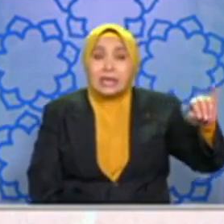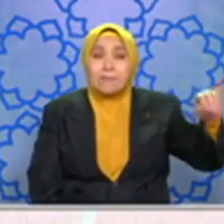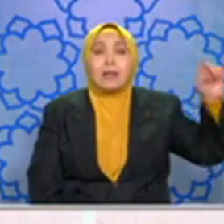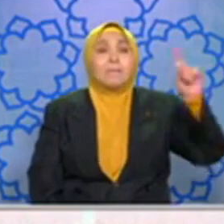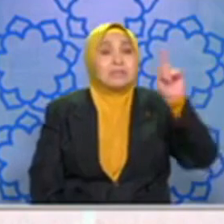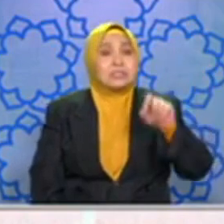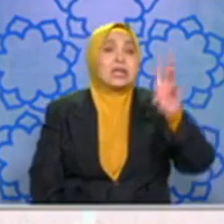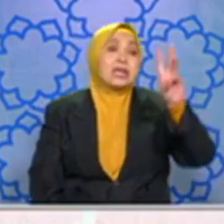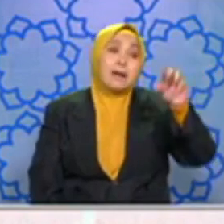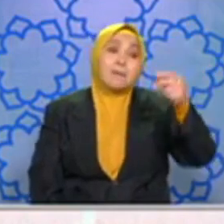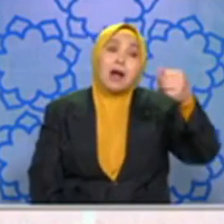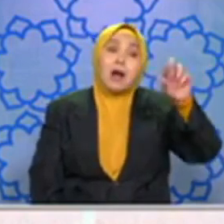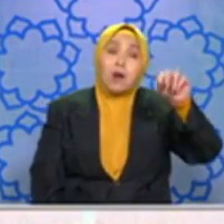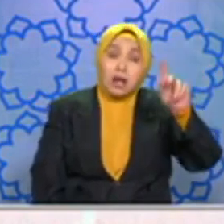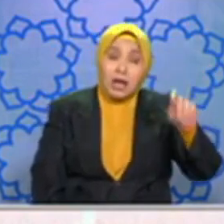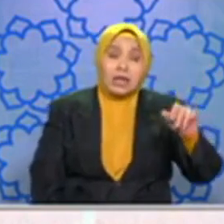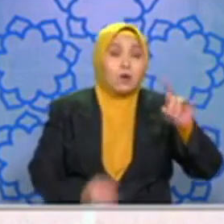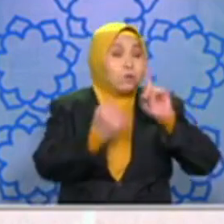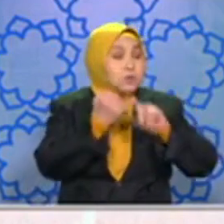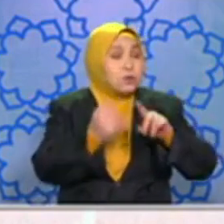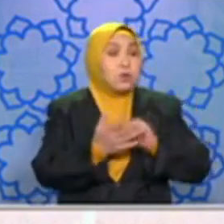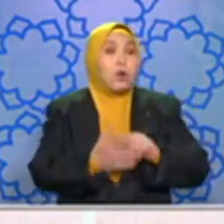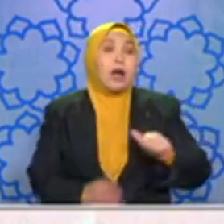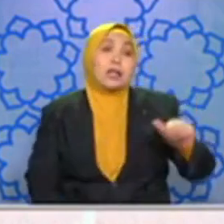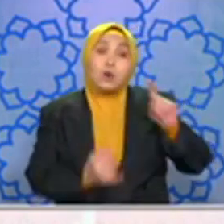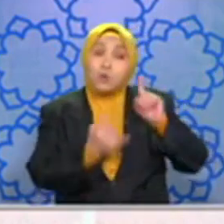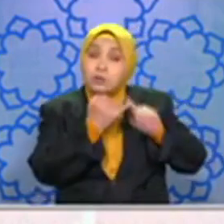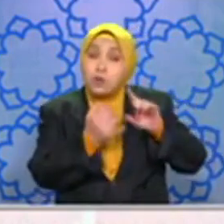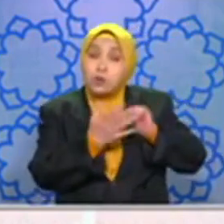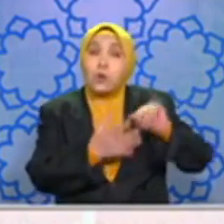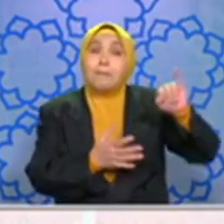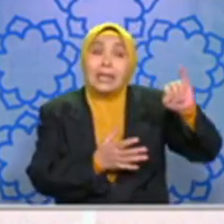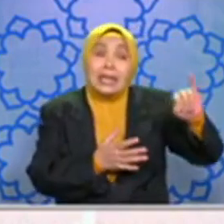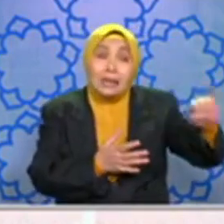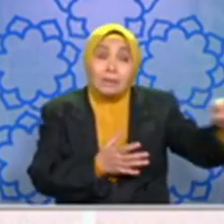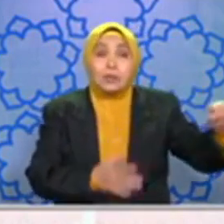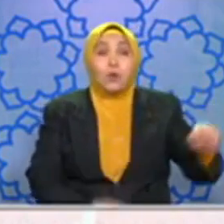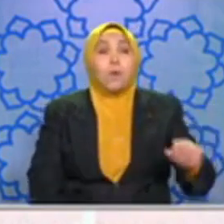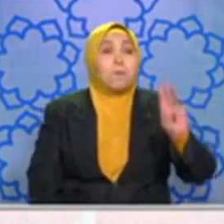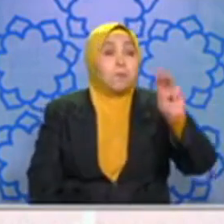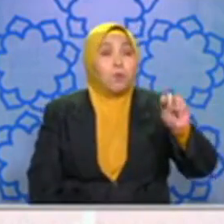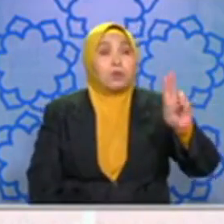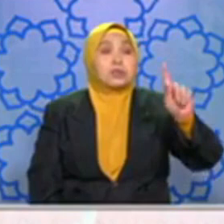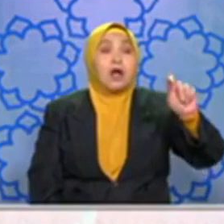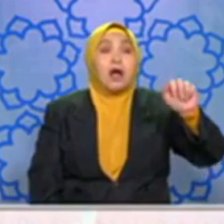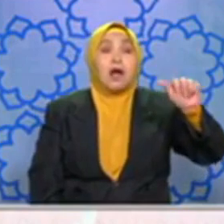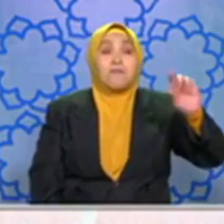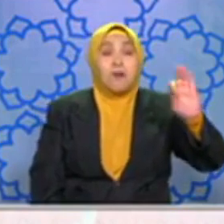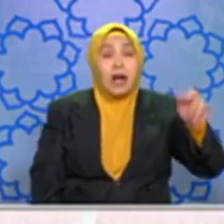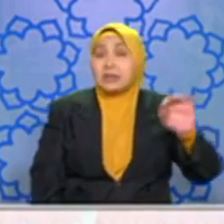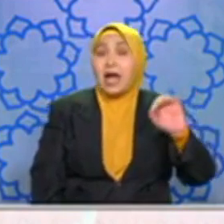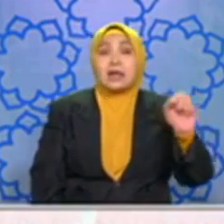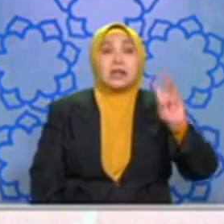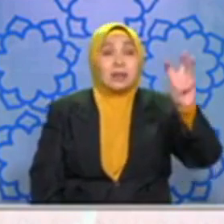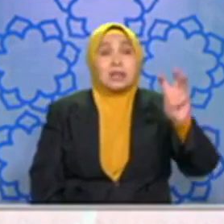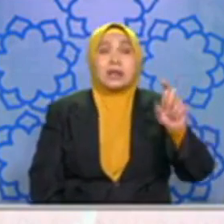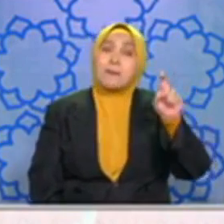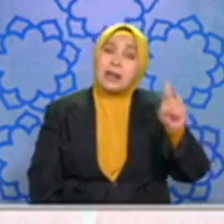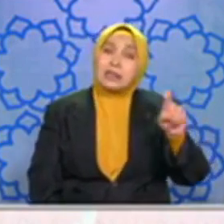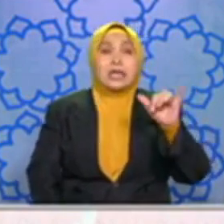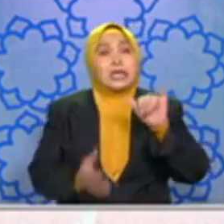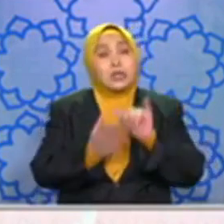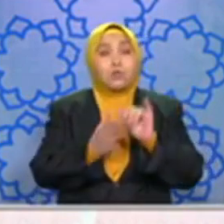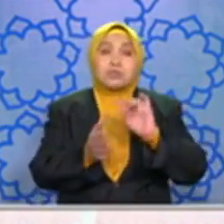mim. Mim di hujung tu mad lazim harfi mukhaffaf, sebab dia tak ada sabdu di hujung, dia mati dengan mim saja, dia